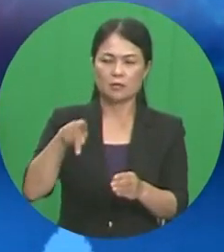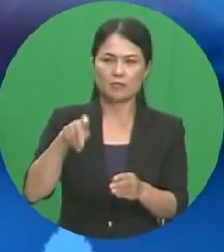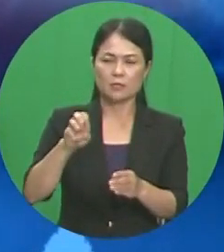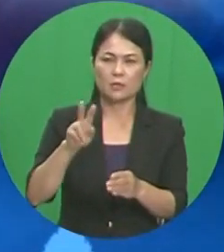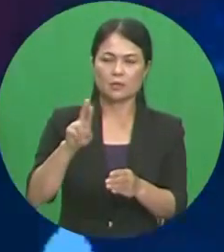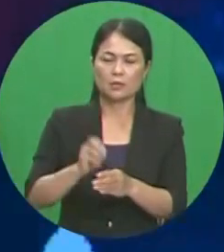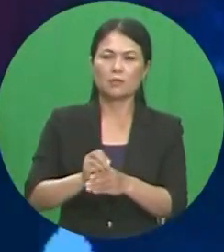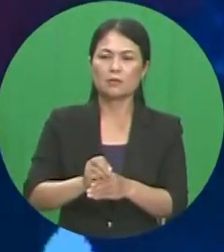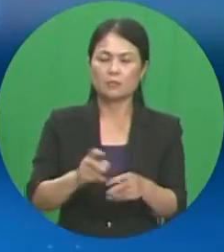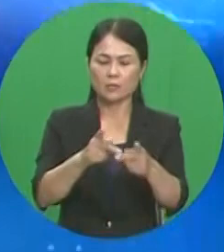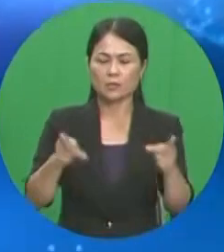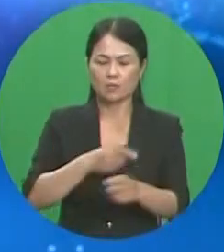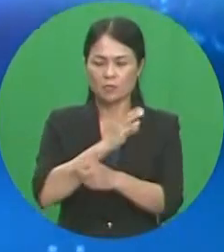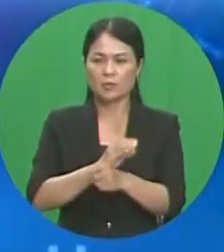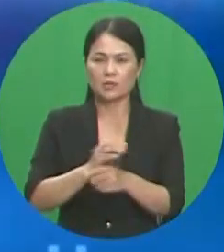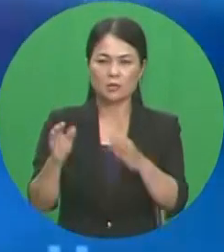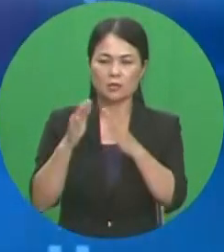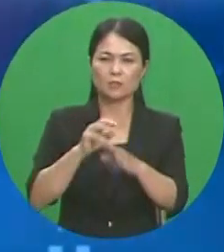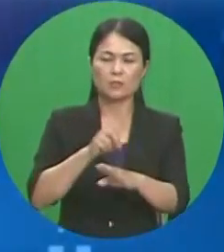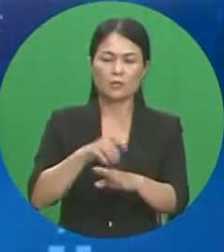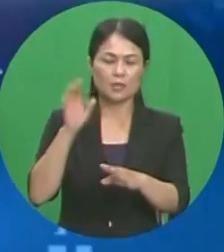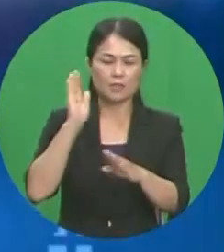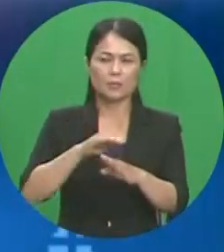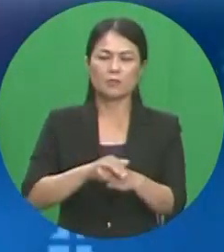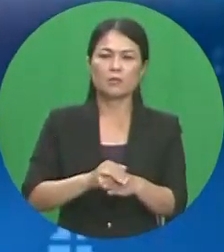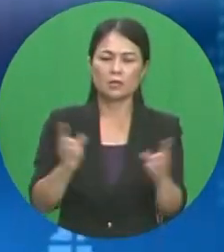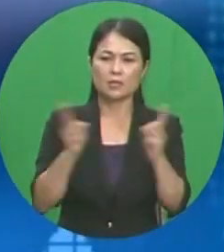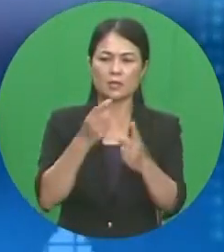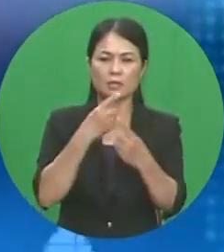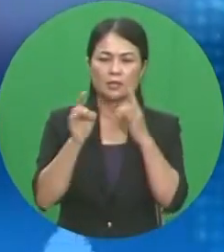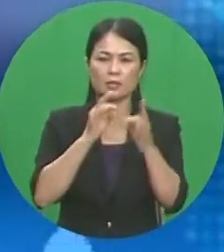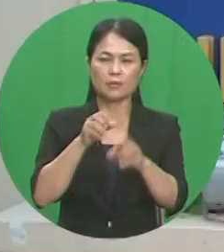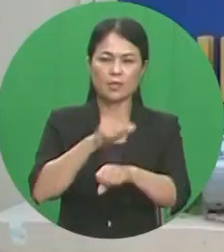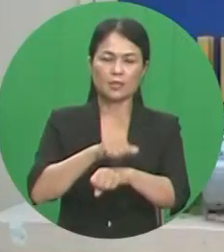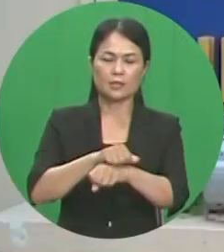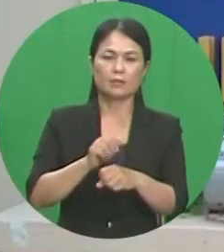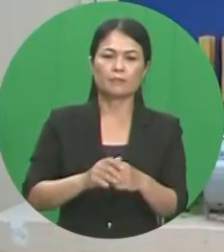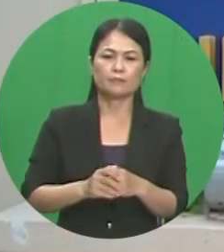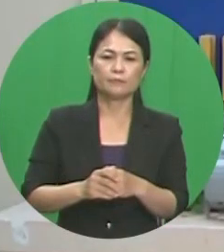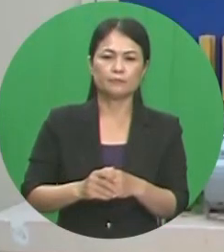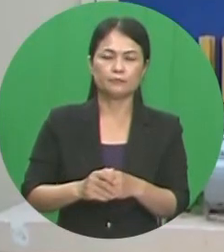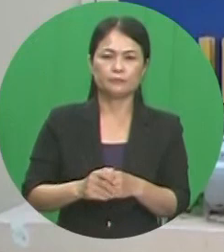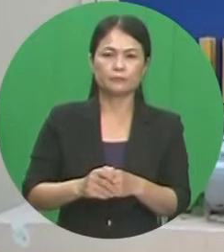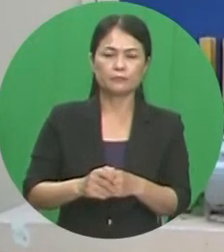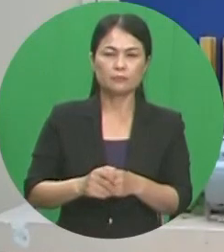chắc ca sĩ thàn vị xót phông tự khẩm mũm, vì sốt bột bá cho chú bị phía xa càng nghỉ.